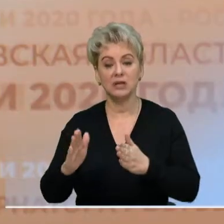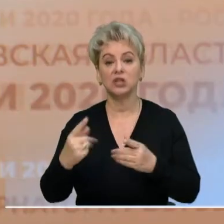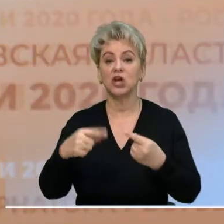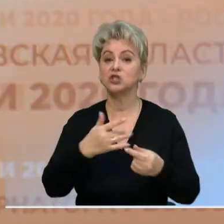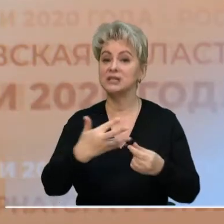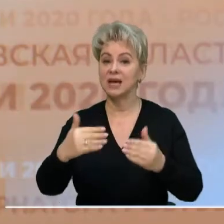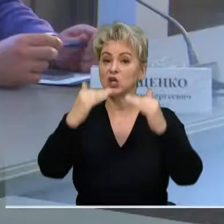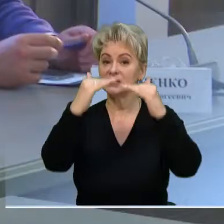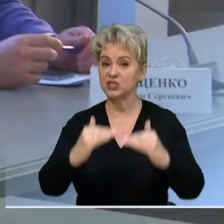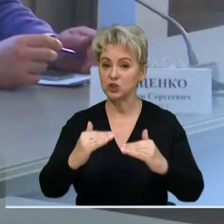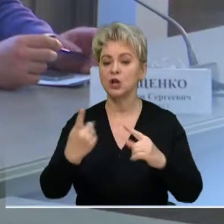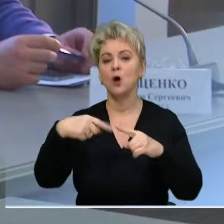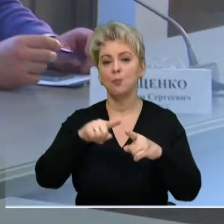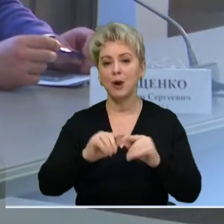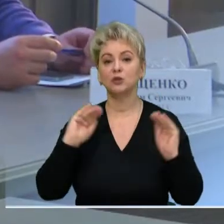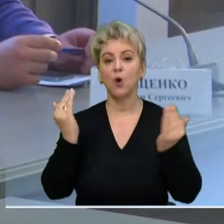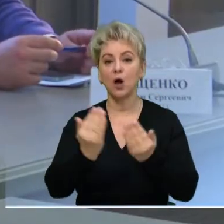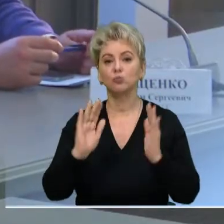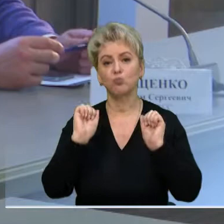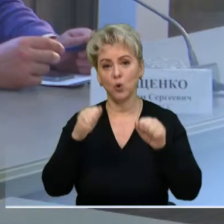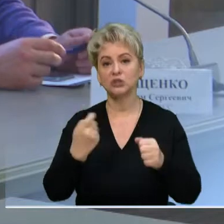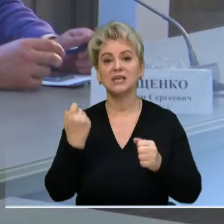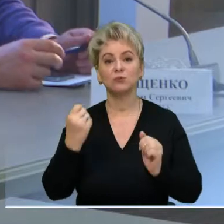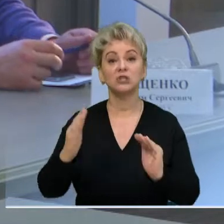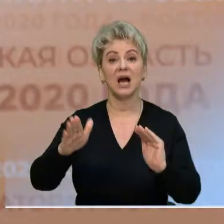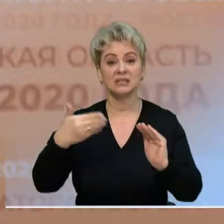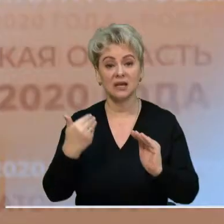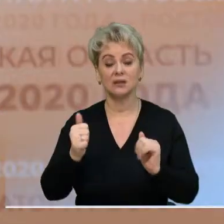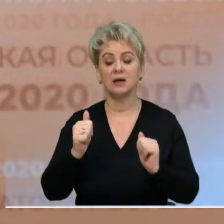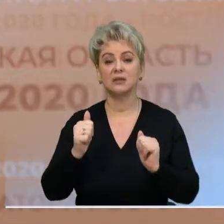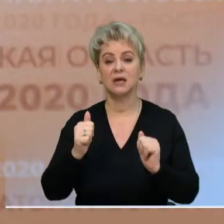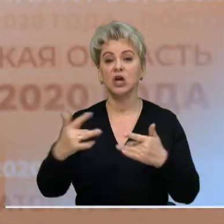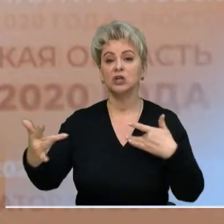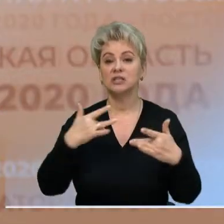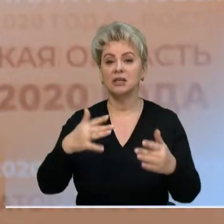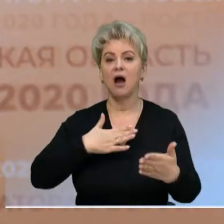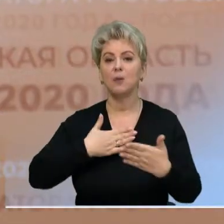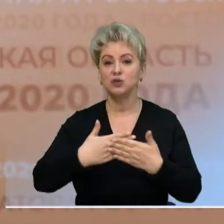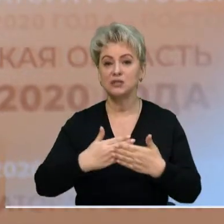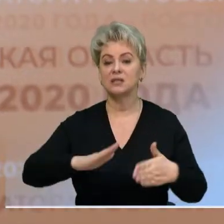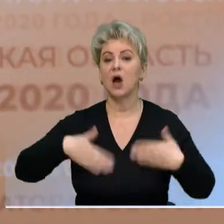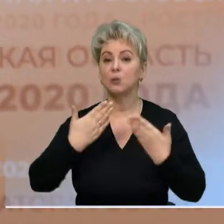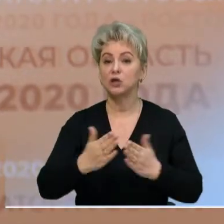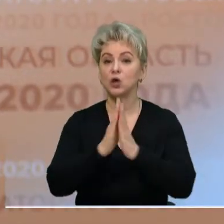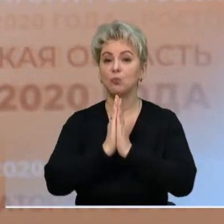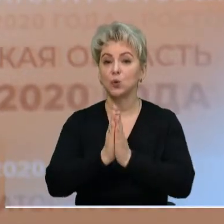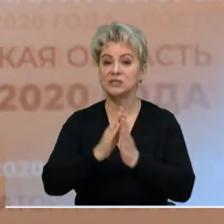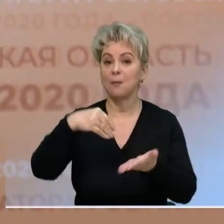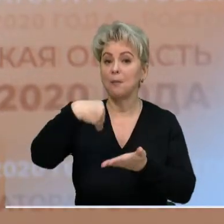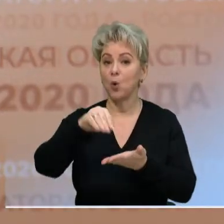даже с некоторым снижением. Поэтому ограничения уже можно немножко ослабить. Театральная общественность обратилась, например, с